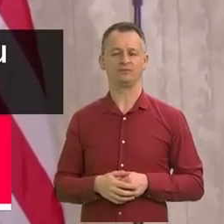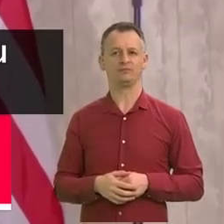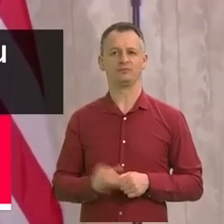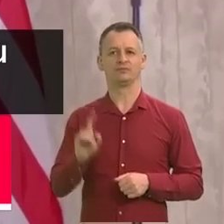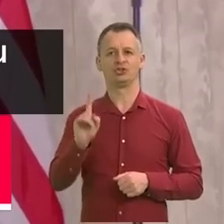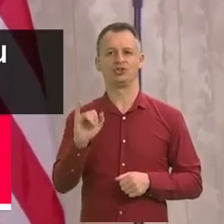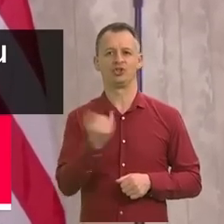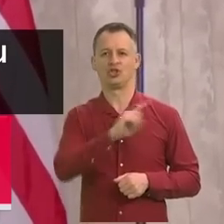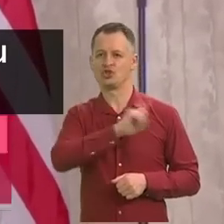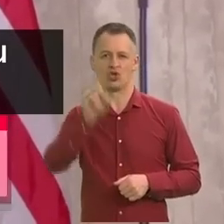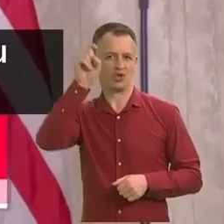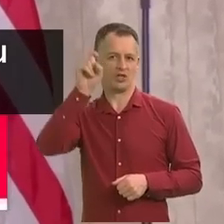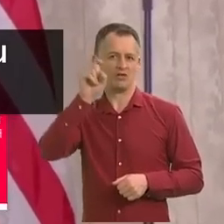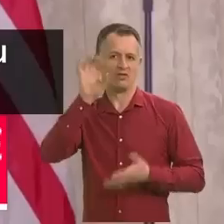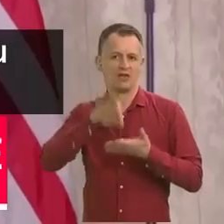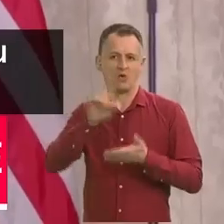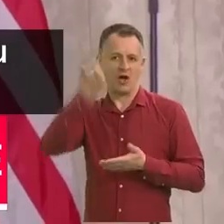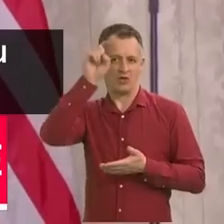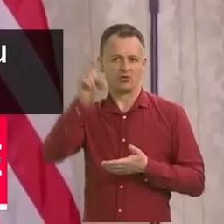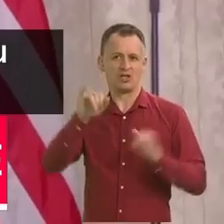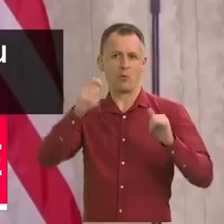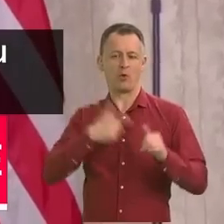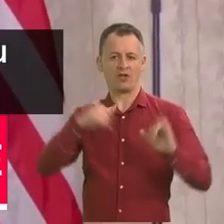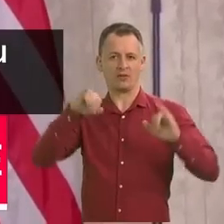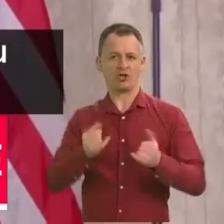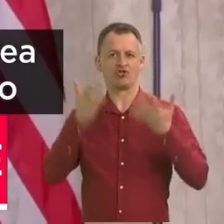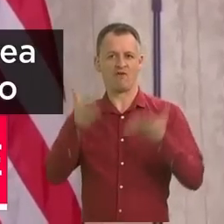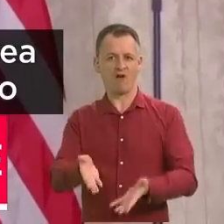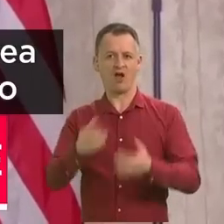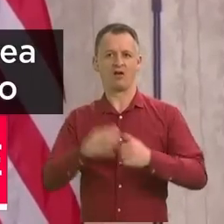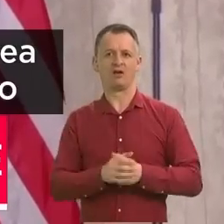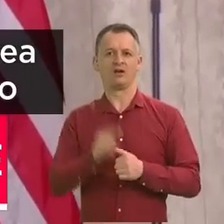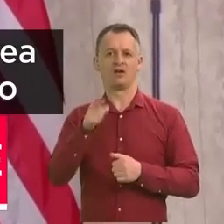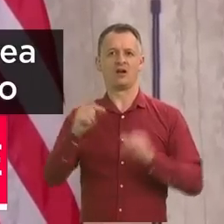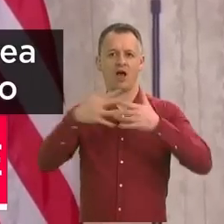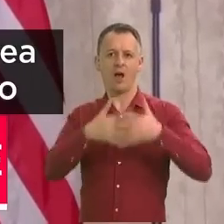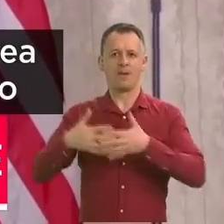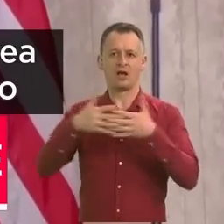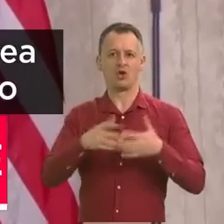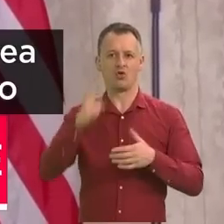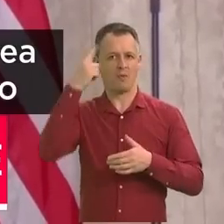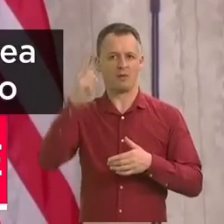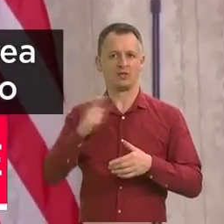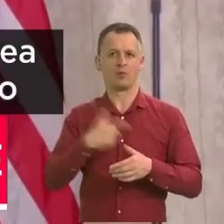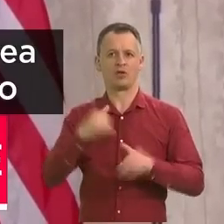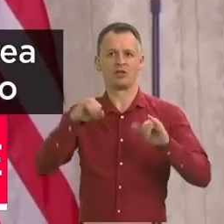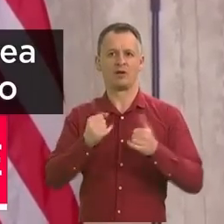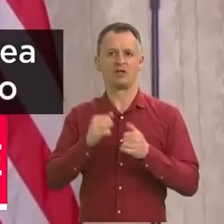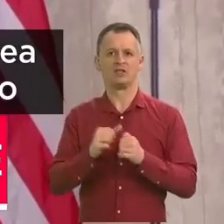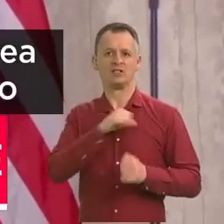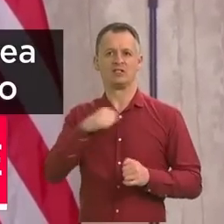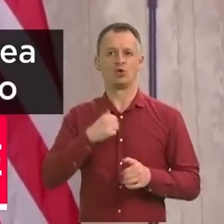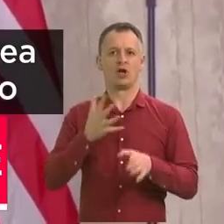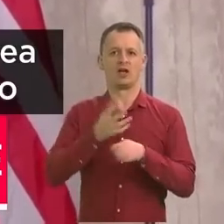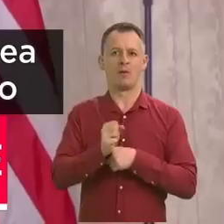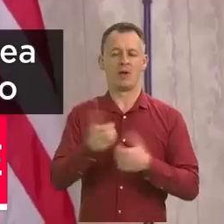And I never thought anything like this could happen. In America, never thought it could happen. The only